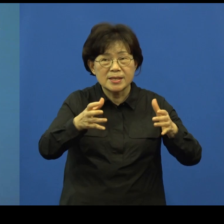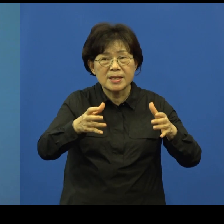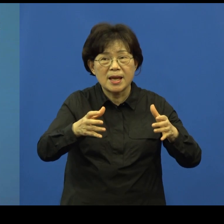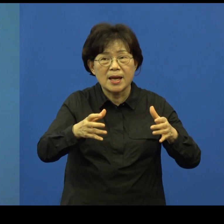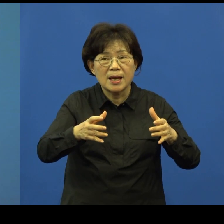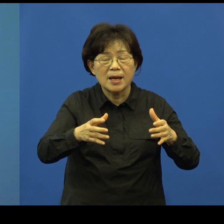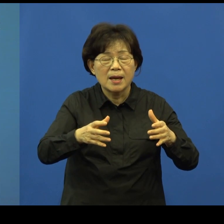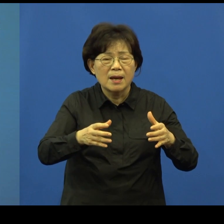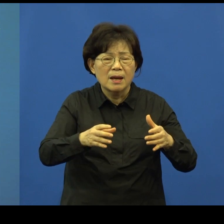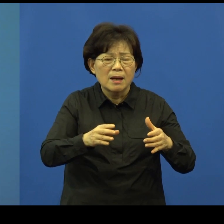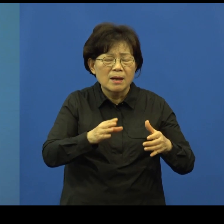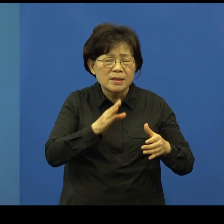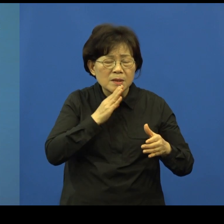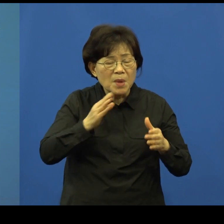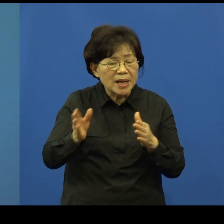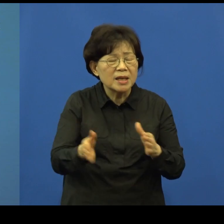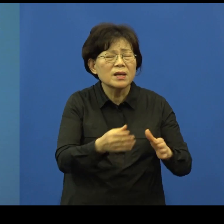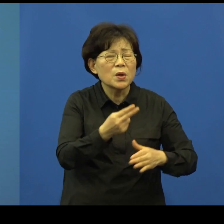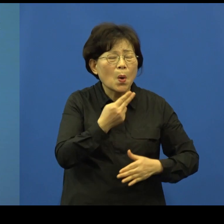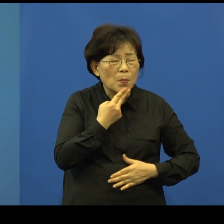도무지 길이 없다고 하는 사람에게,